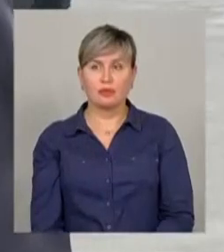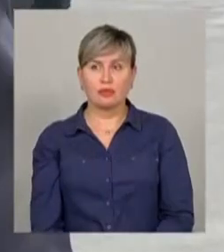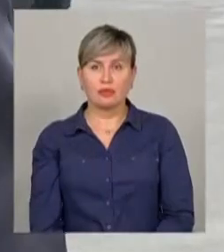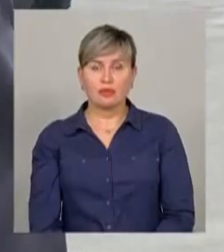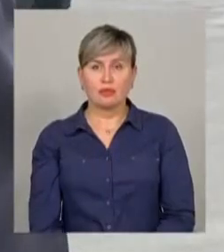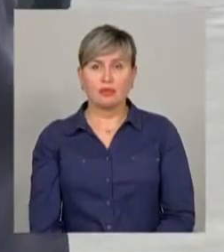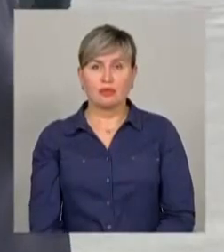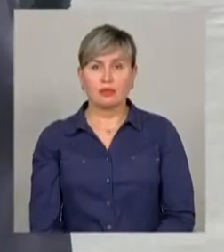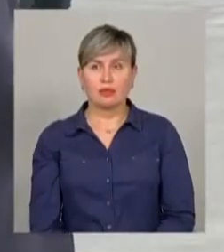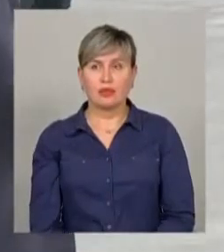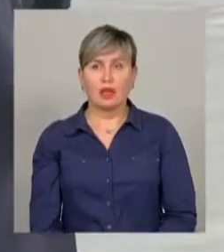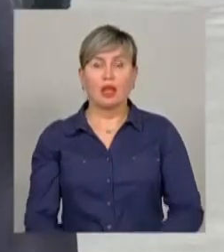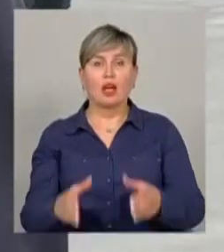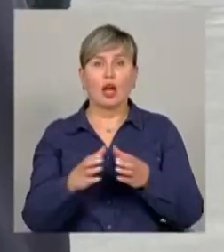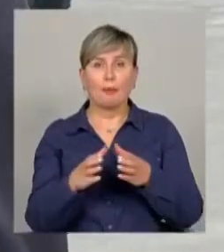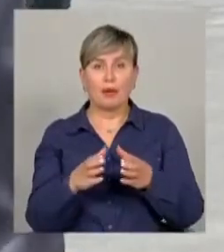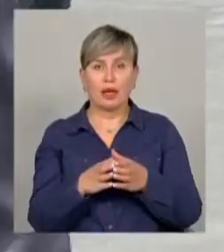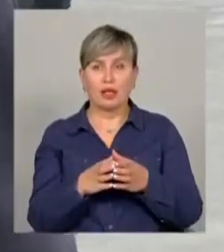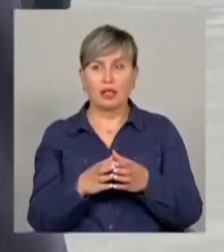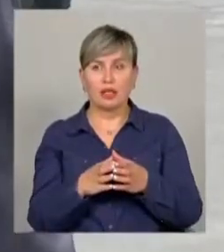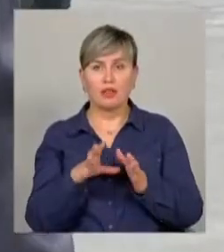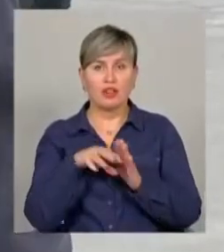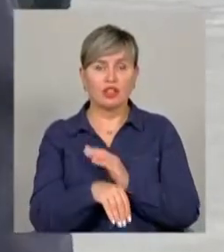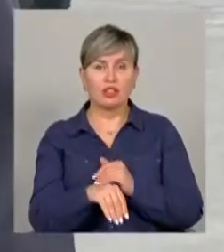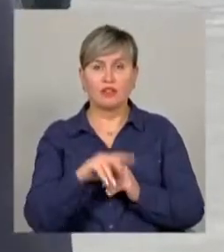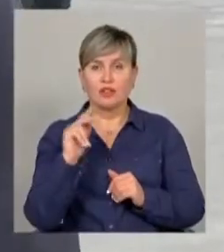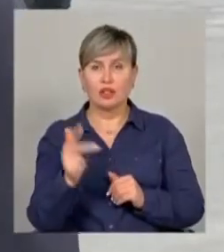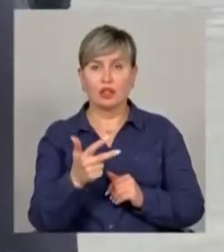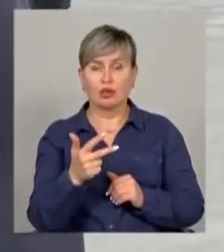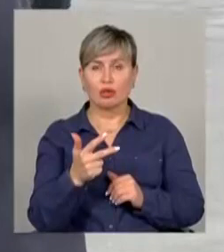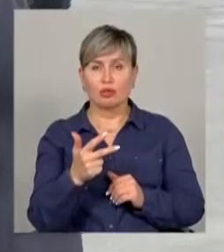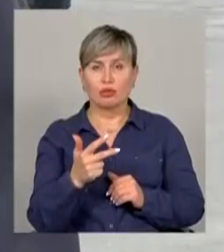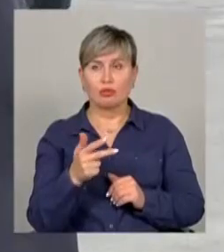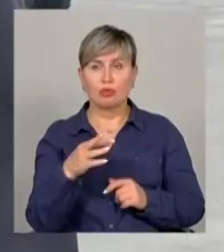Компания вошла в тройку лидирующей компании по